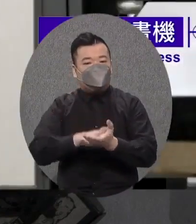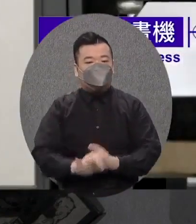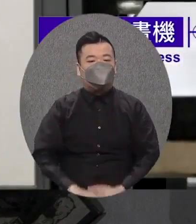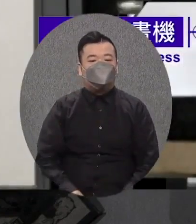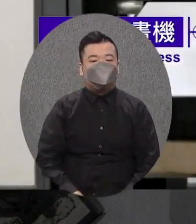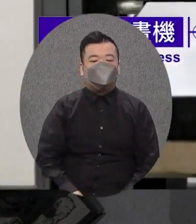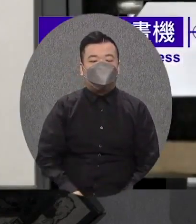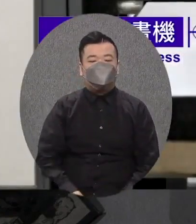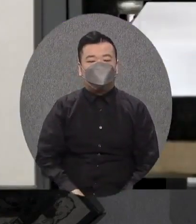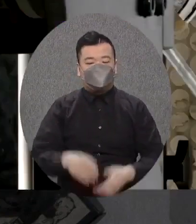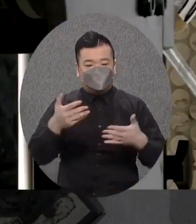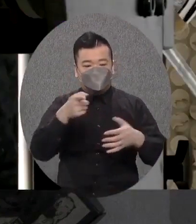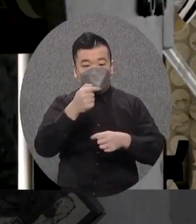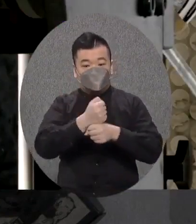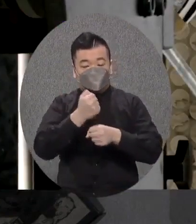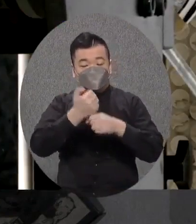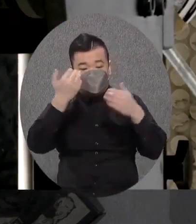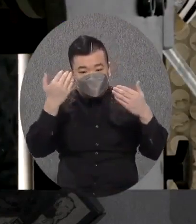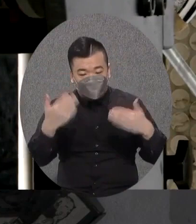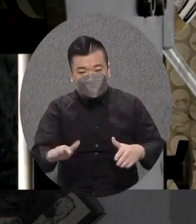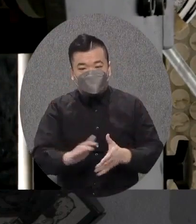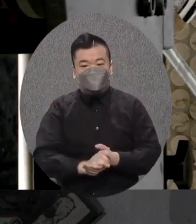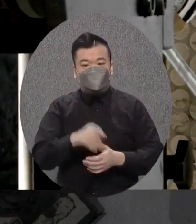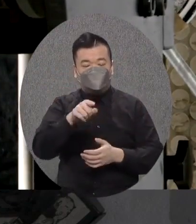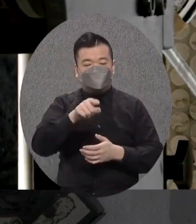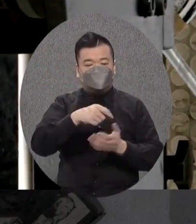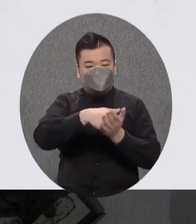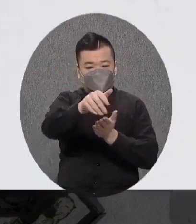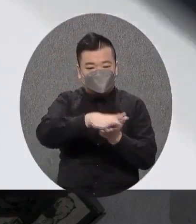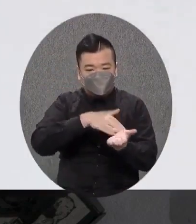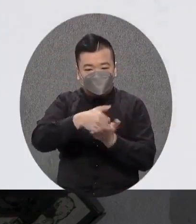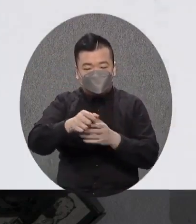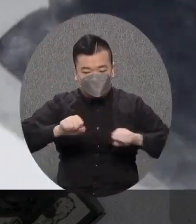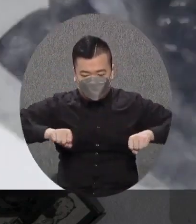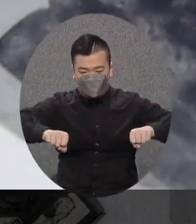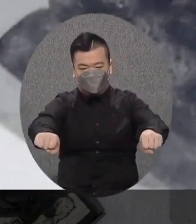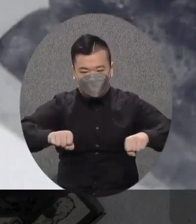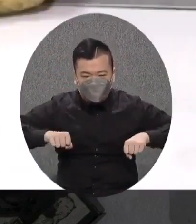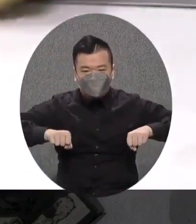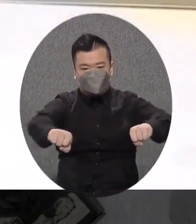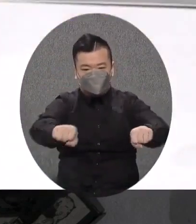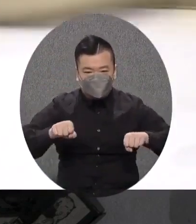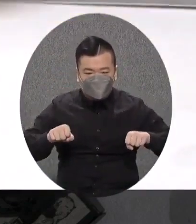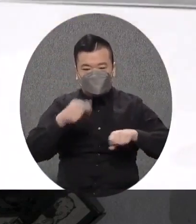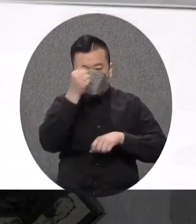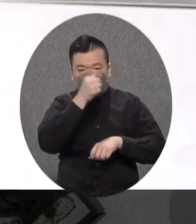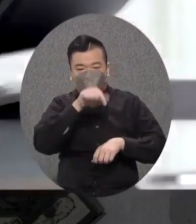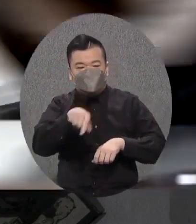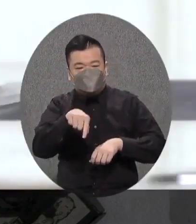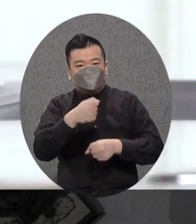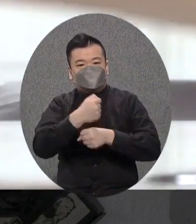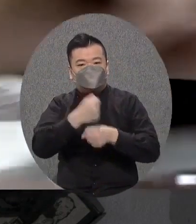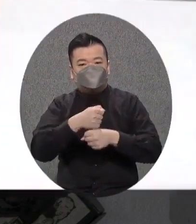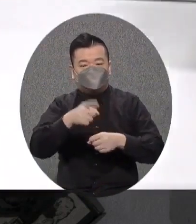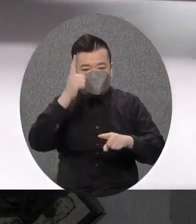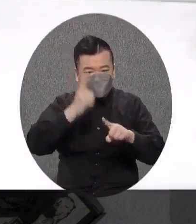咁我哋喺經過製版之後咧，咁就用墨碌咧，就係碌過一啲親油性嘅部位咧，佢嗰啲部分咧